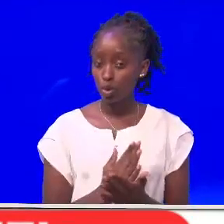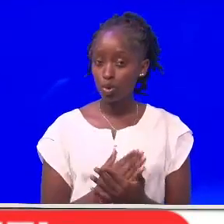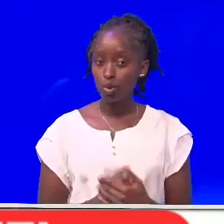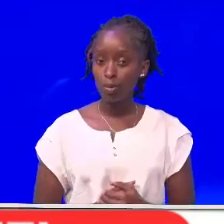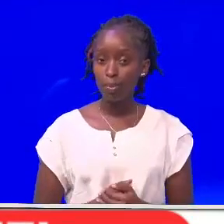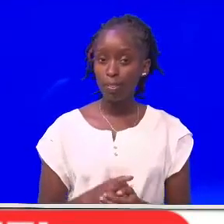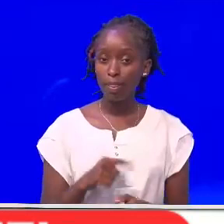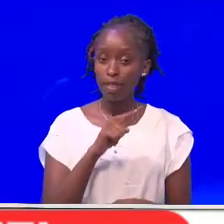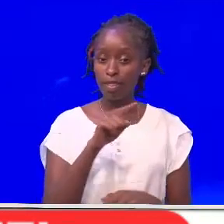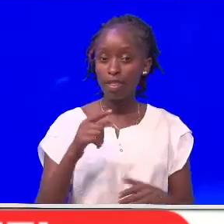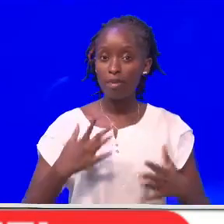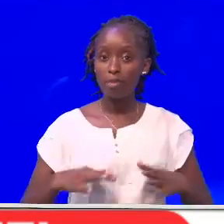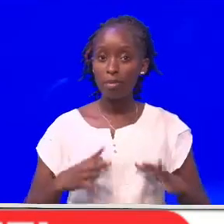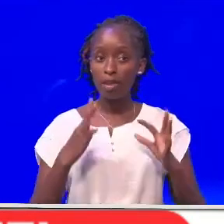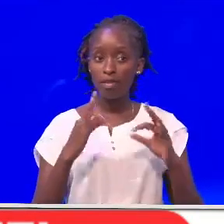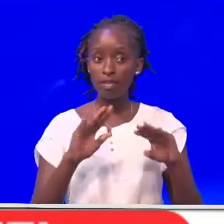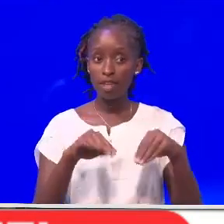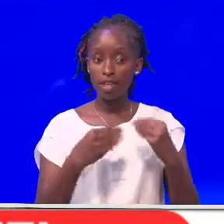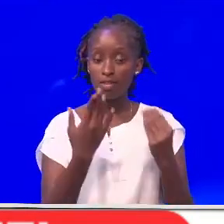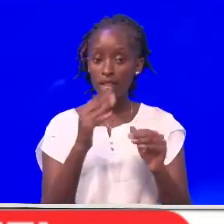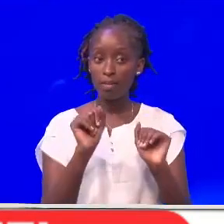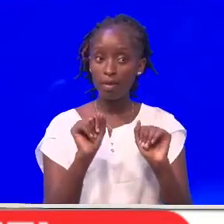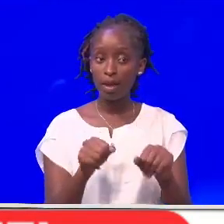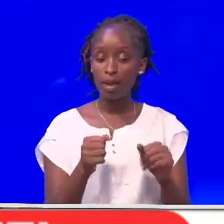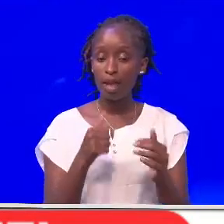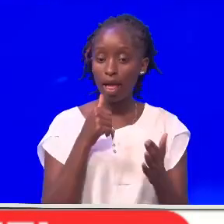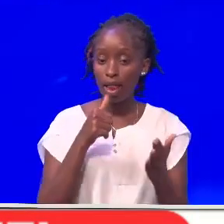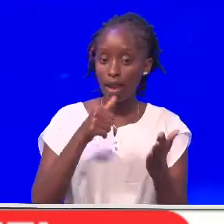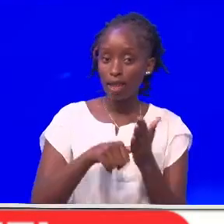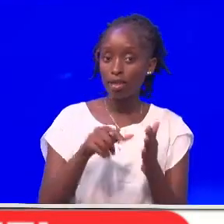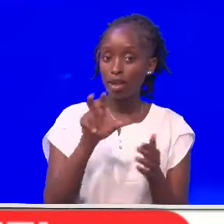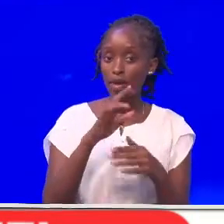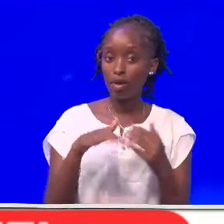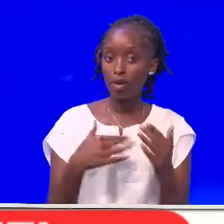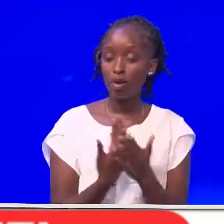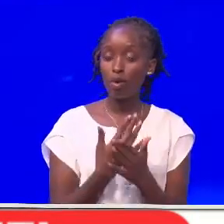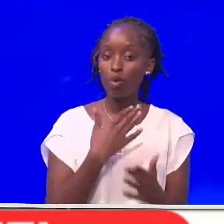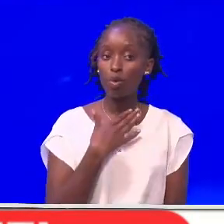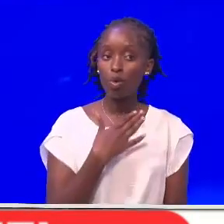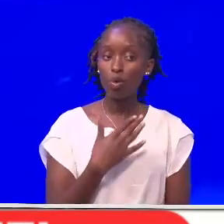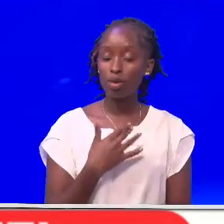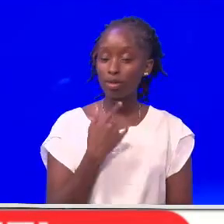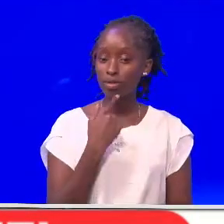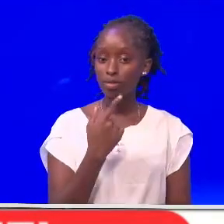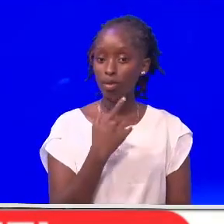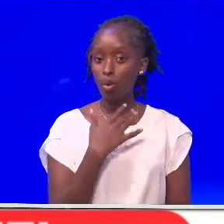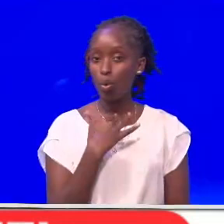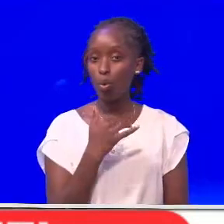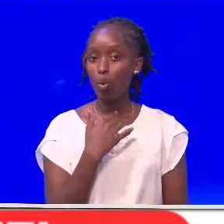Hawa tukiwapatia barua, nilikuwa naona wote vitambi wapi?